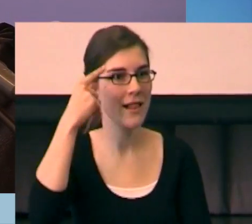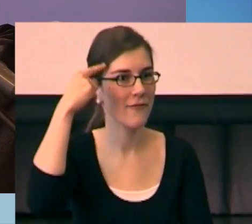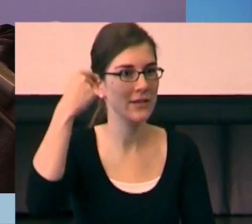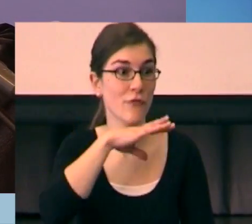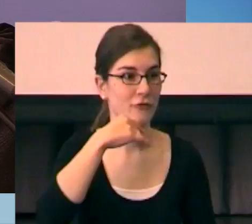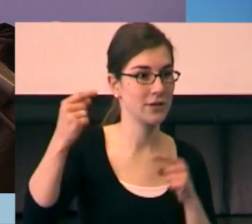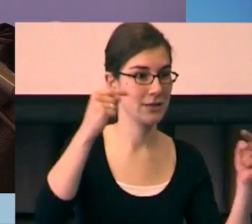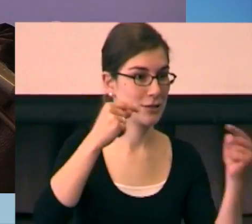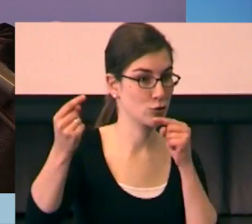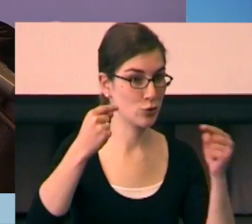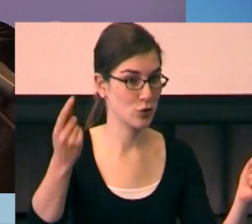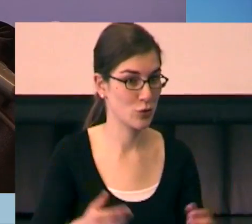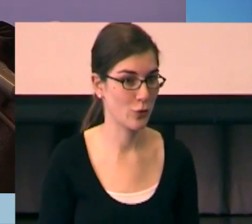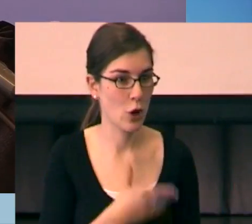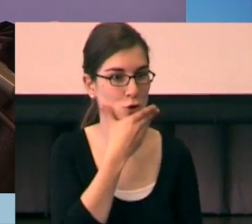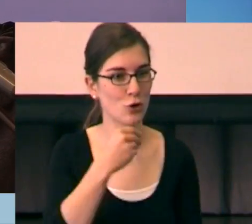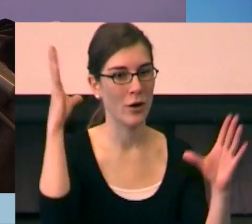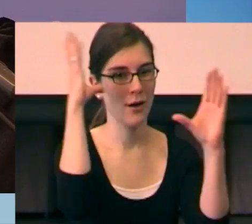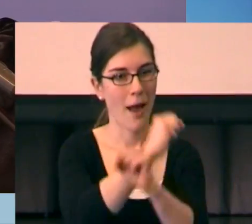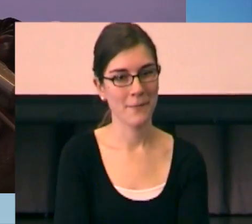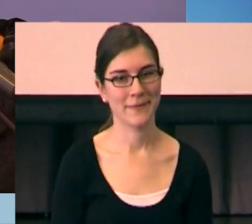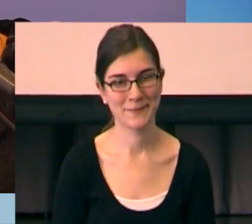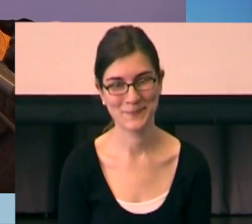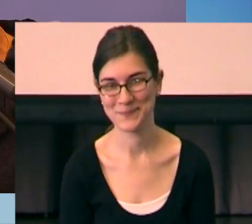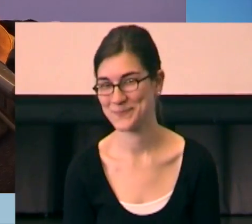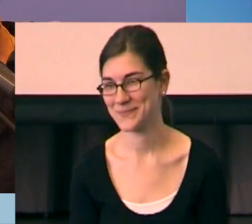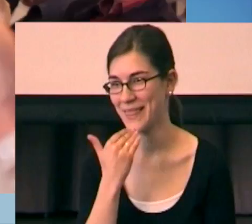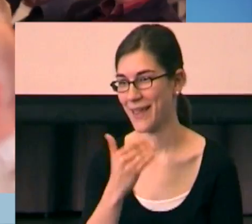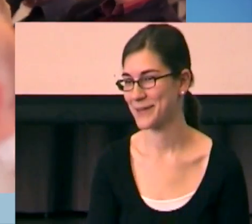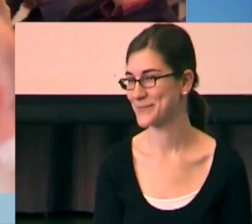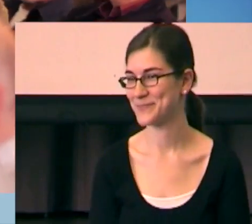viel Diskussion und einen schönen Abend. Dankeschön.